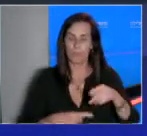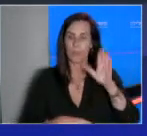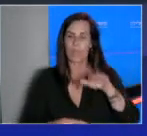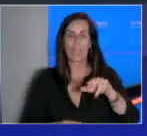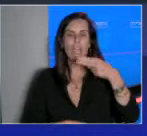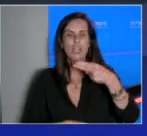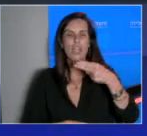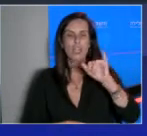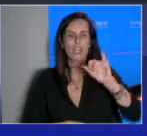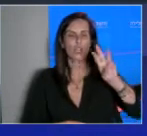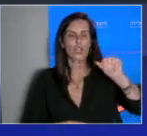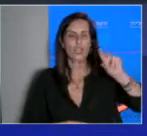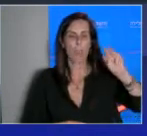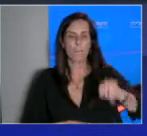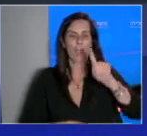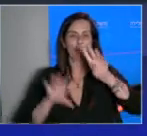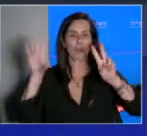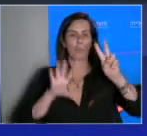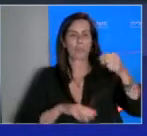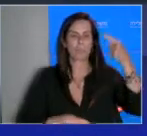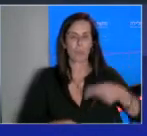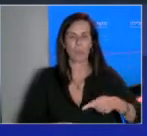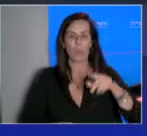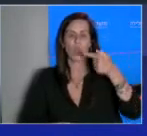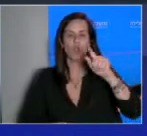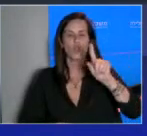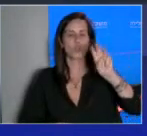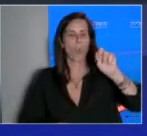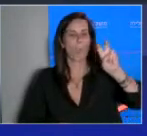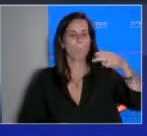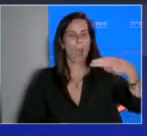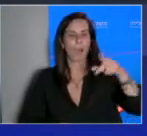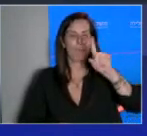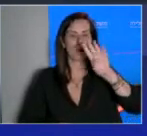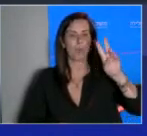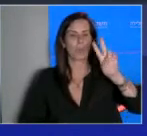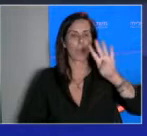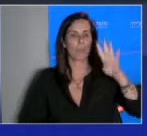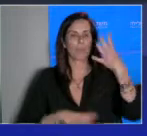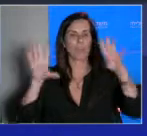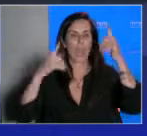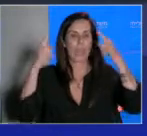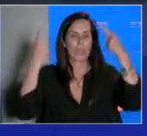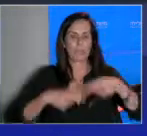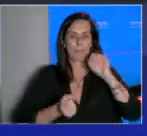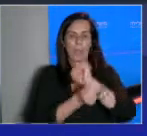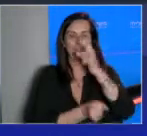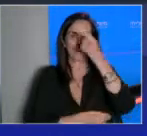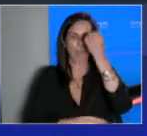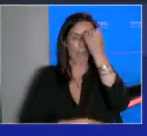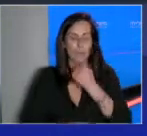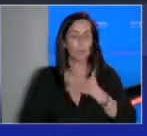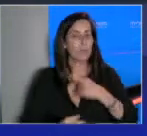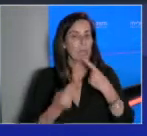את הישאם שעבאן א-סייד מעל 1920 ימים. ג'ומה אברהים אבו ענימה 1449 ימים. אנחנו רוצים